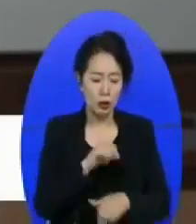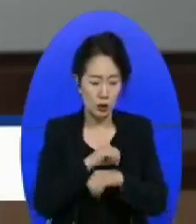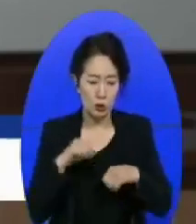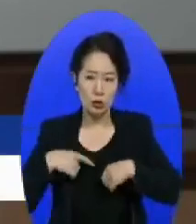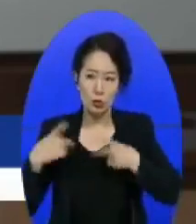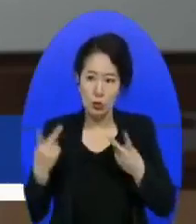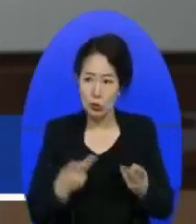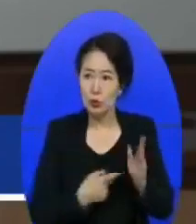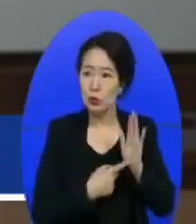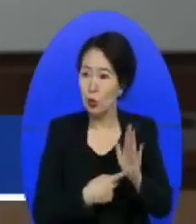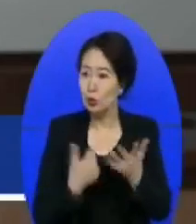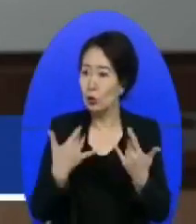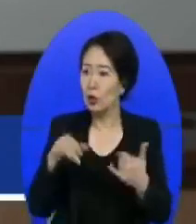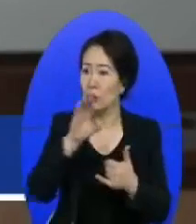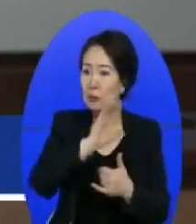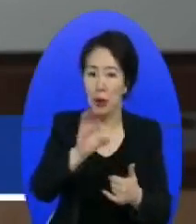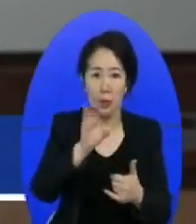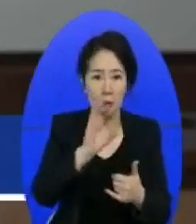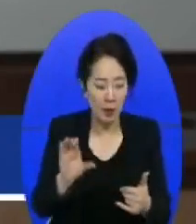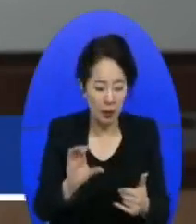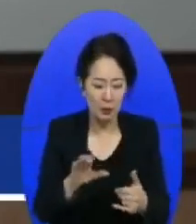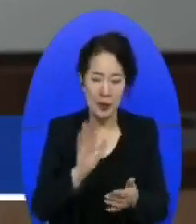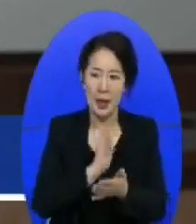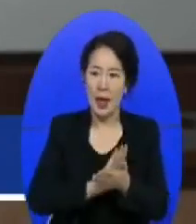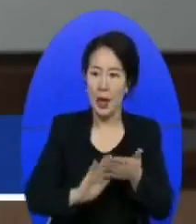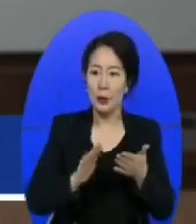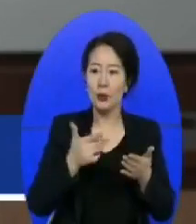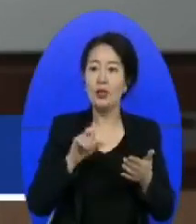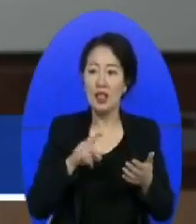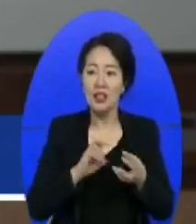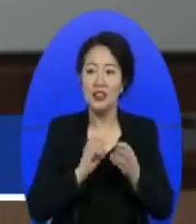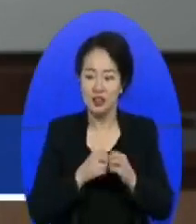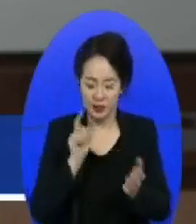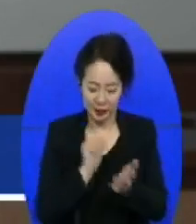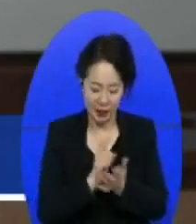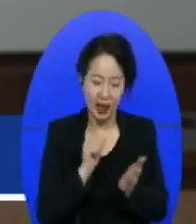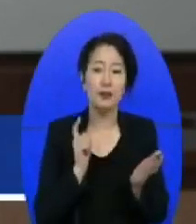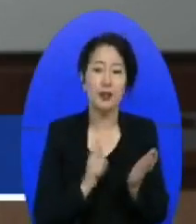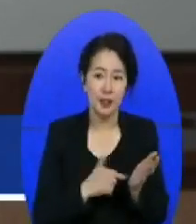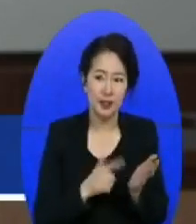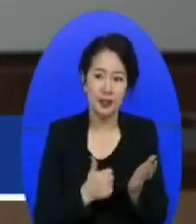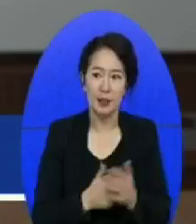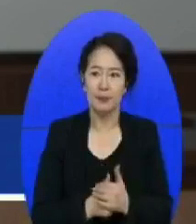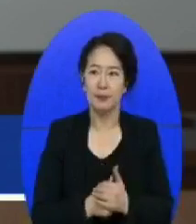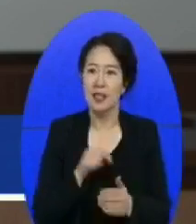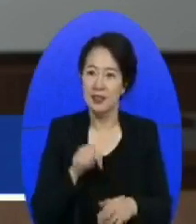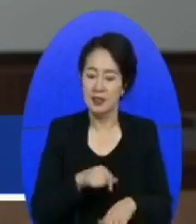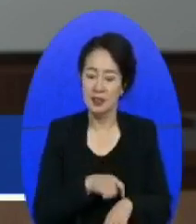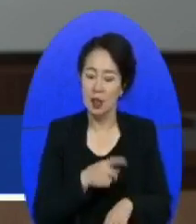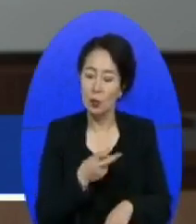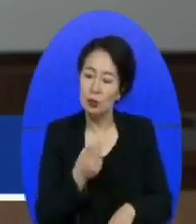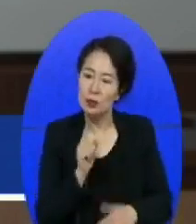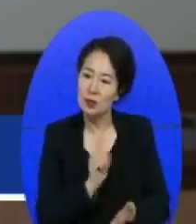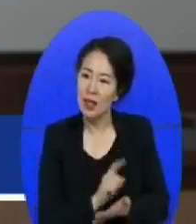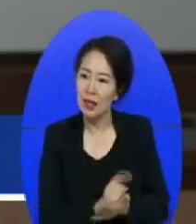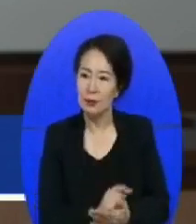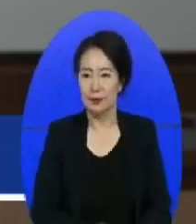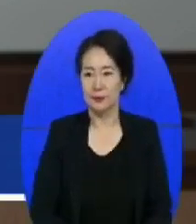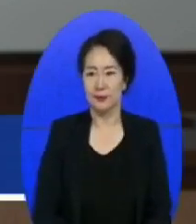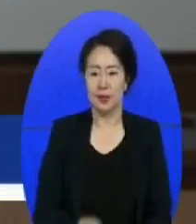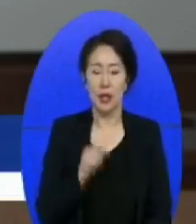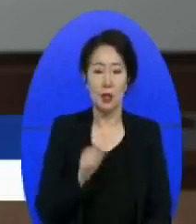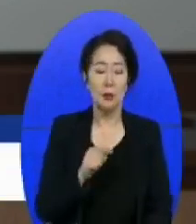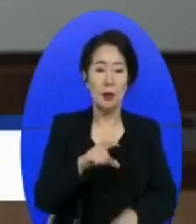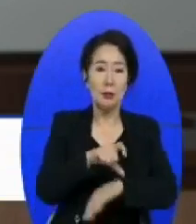үйлчилгээ олноорт үйлчилж байгаа бүх байгууллага аж ахуйн нэгжүүд ариутгалыг хийх зайлшгүй шаардлагатай энэ цагт тийм. Дээрээс нь